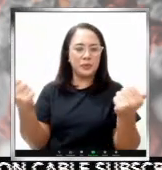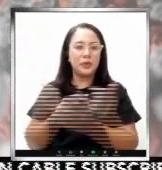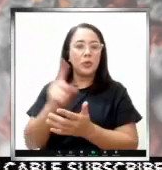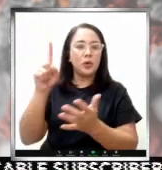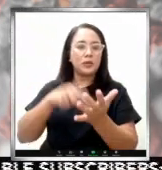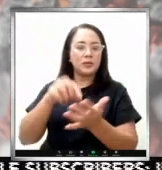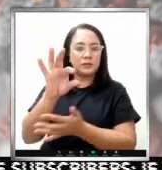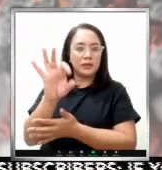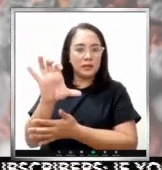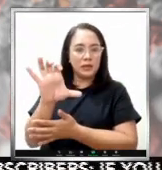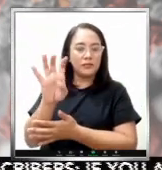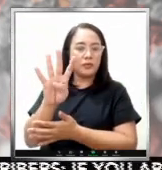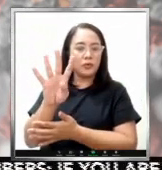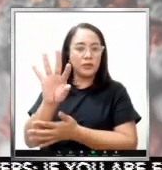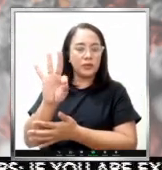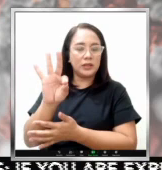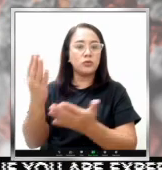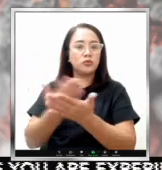1,949 naman ang mga bagong kaso, kaya